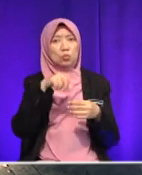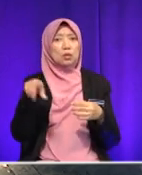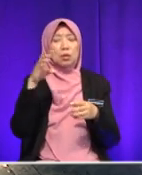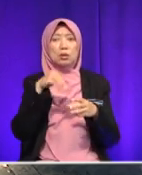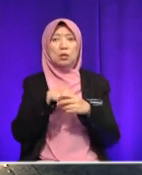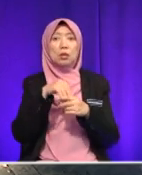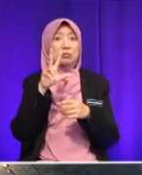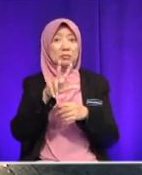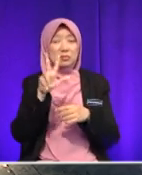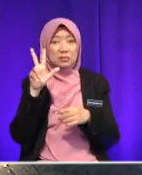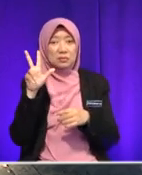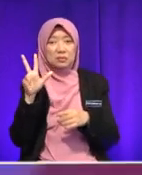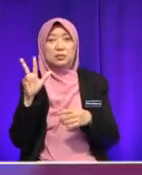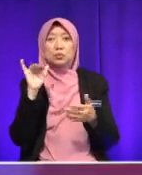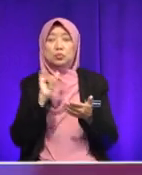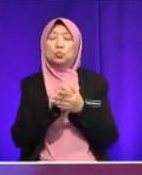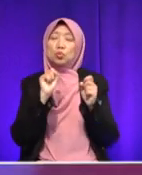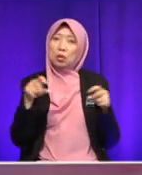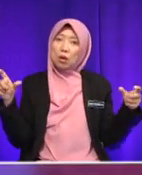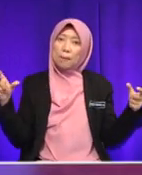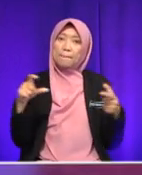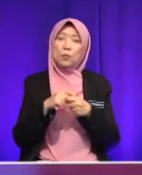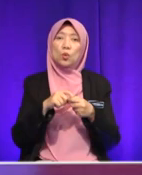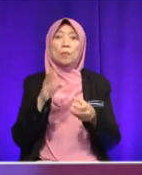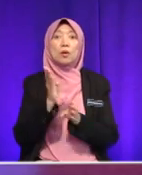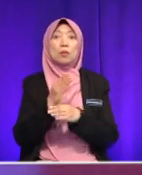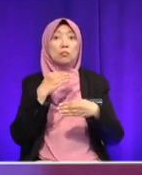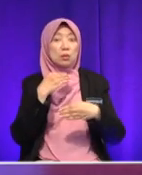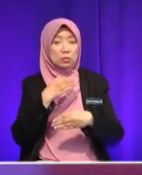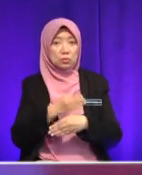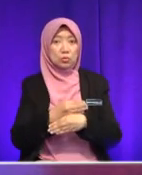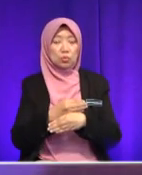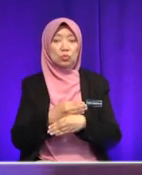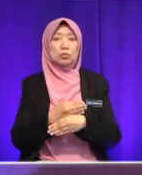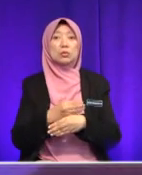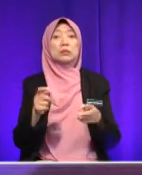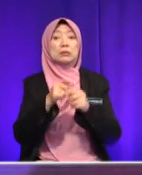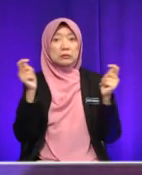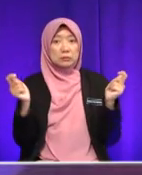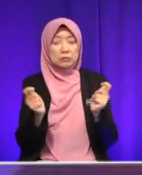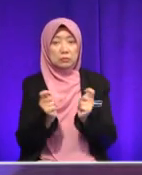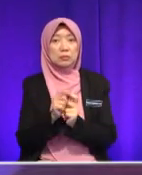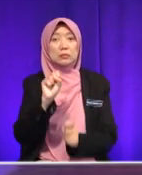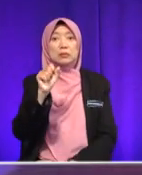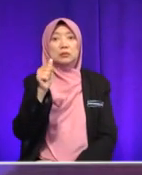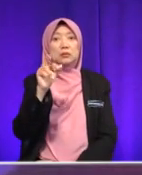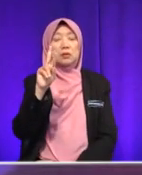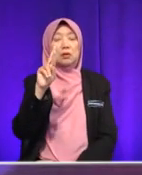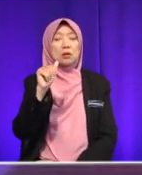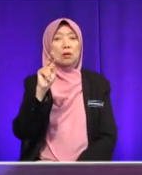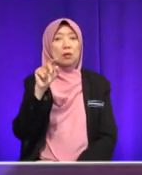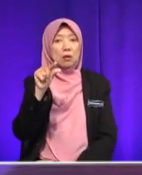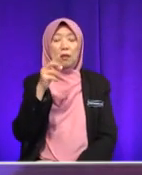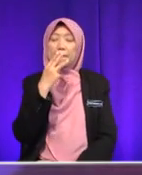Dalam tiga-tiga itu boleh digabungkan membentuk semuanya sarang di madu. Sini. Betul. Dan ini yang